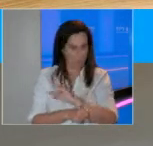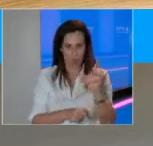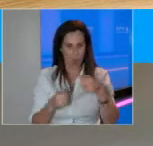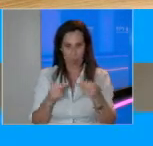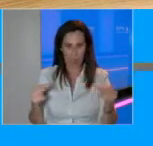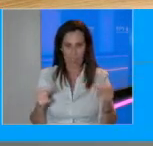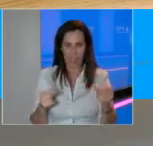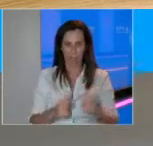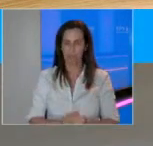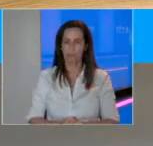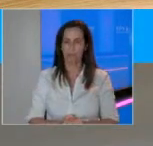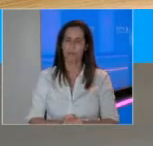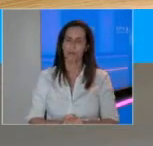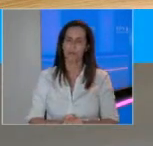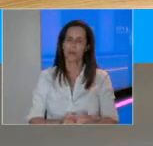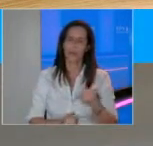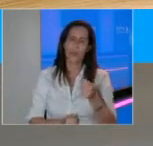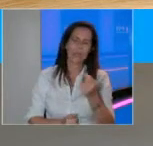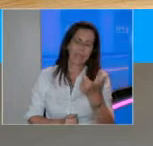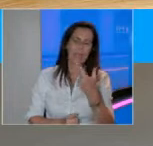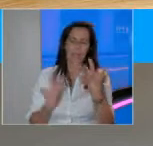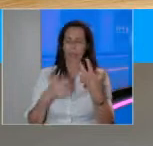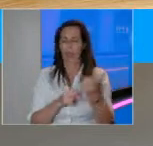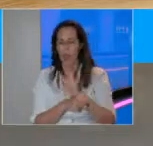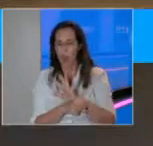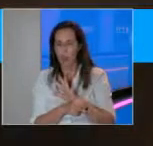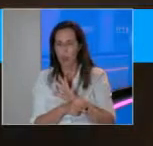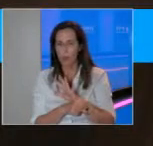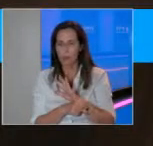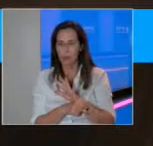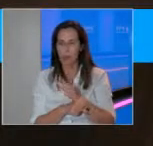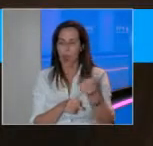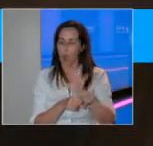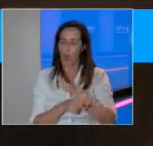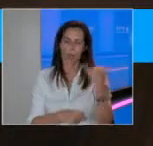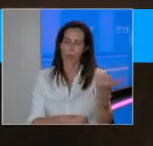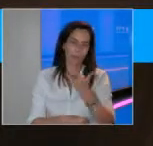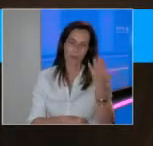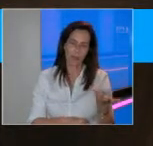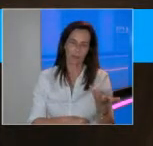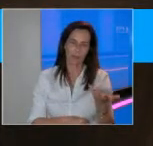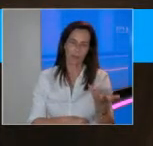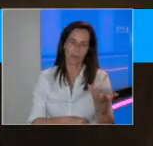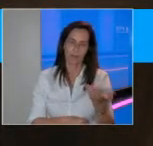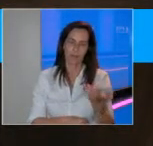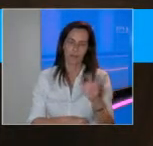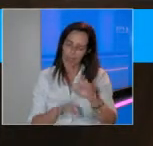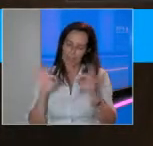עזה. אני מניח שהוא ידבר קצת על הקורונה אולי, כי הקורונה תמיד זה להקת חימום